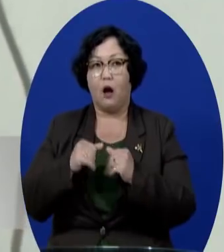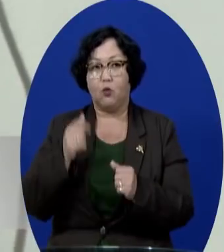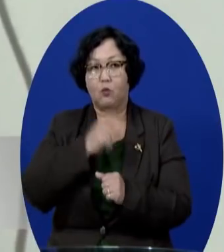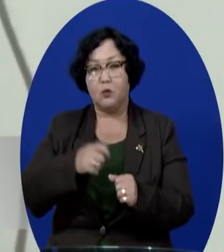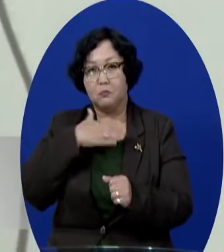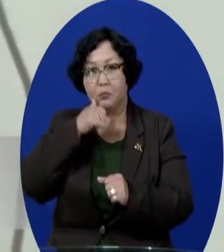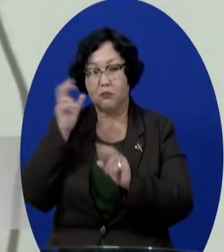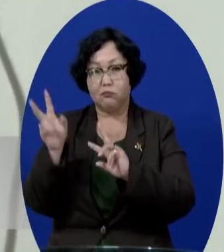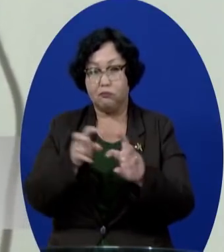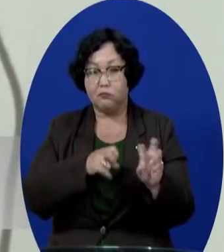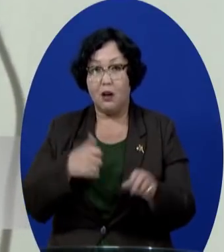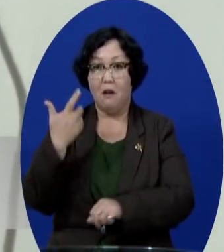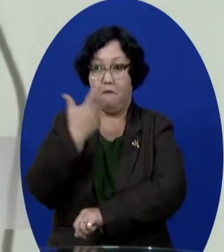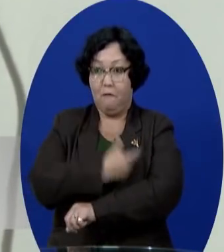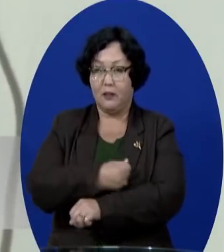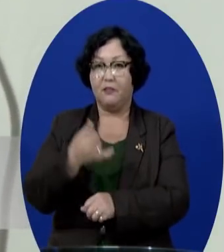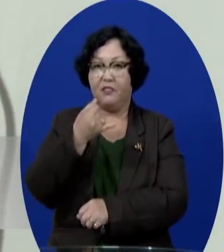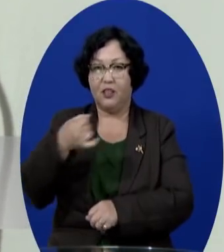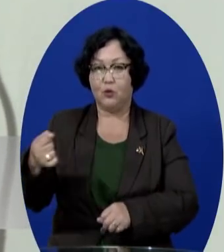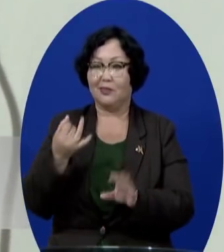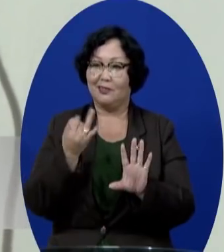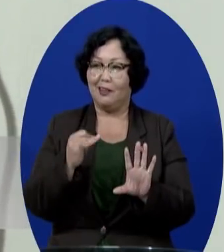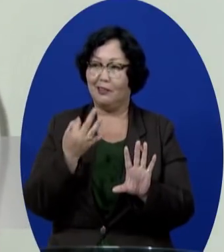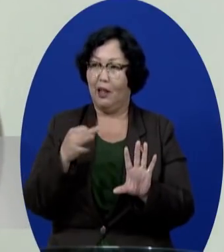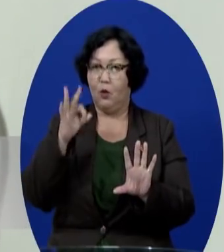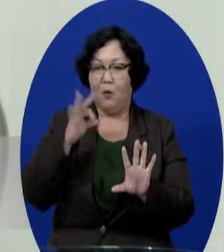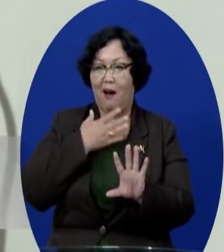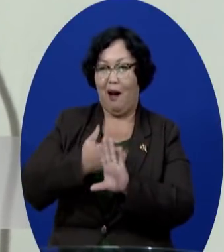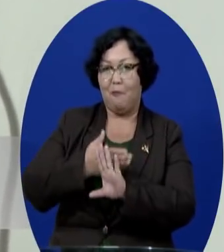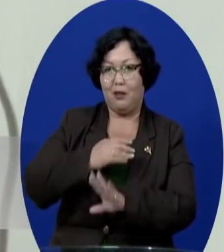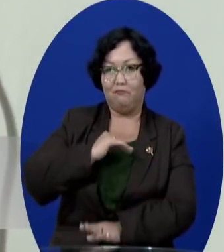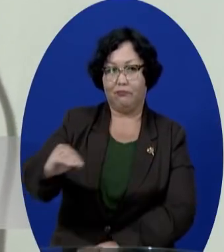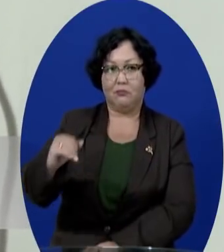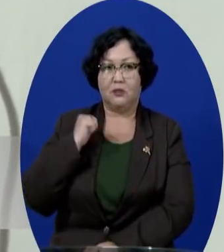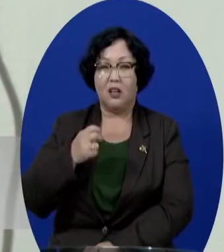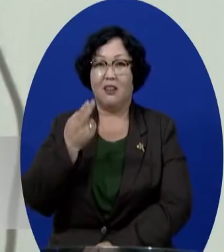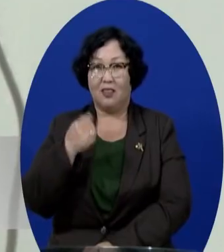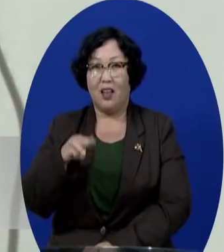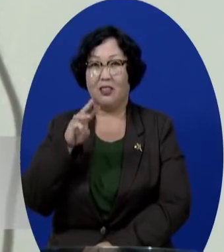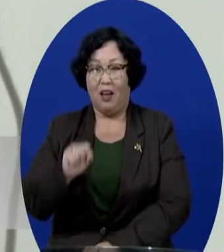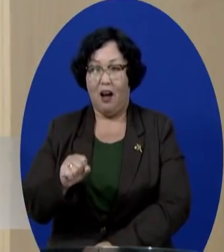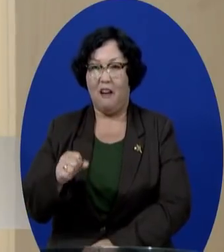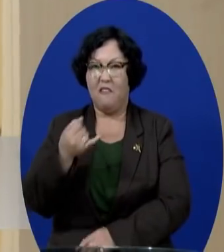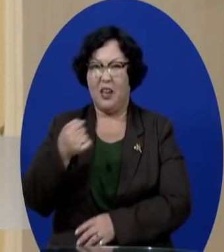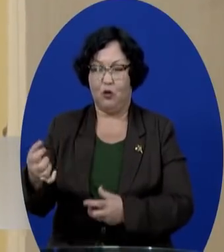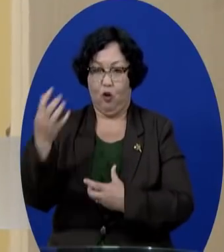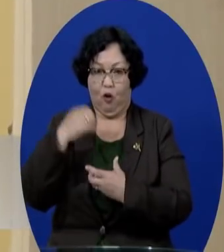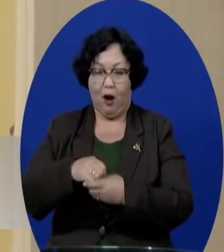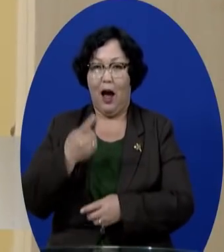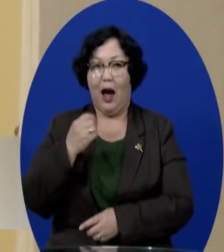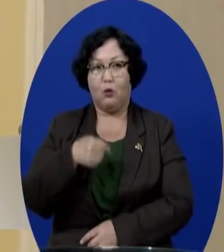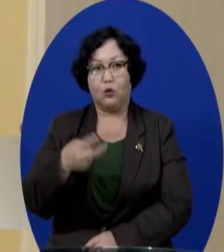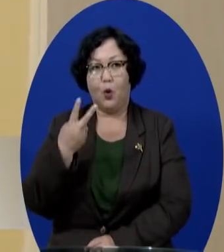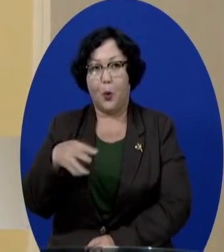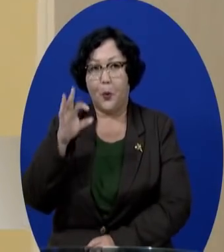вакцин вируснаас 70-80% хамгаалж байгааг тогтоожээ. Харин дельта хувилбар вакцины эсэргүүцэх чадварыг 10-20% бууруулж, хамгаалах чадварыг